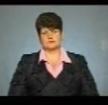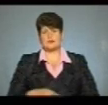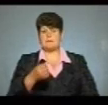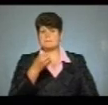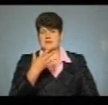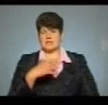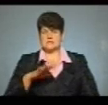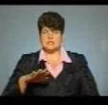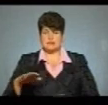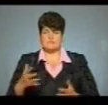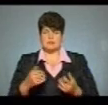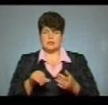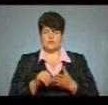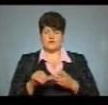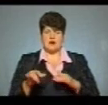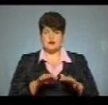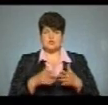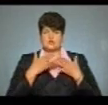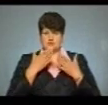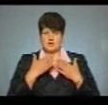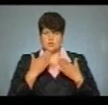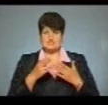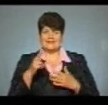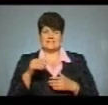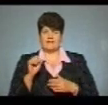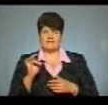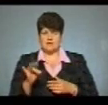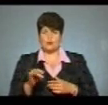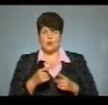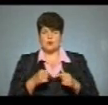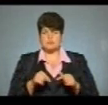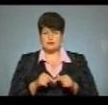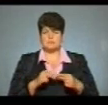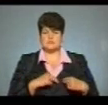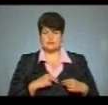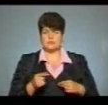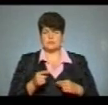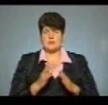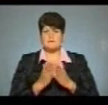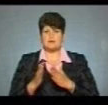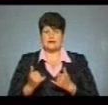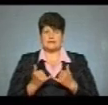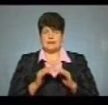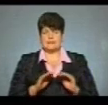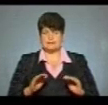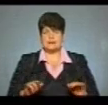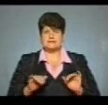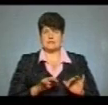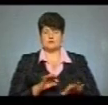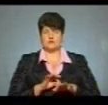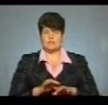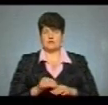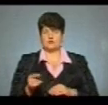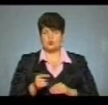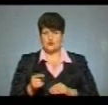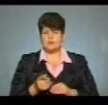П'ятнадцять дітей взяли участь в акції «Читаючий двір», яку організували працівники Тернопільської обласної бібліотеки для дітей. Захід провели у